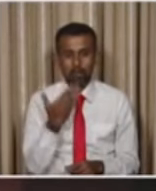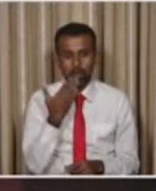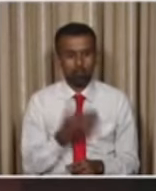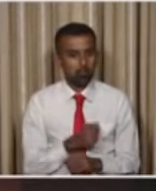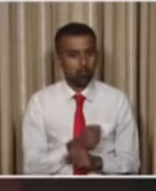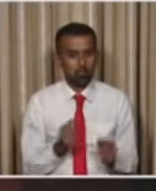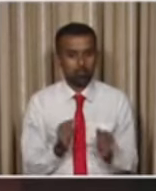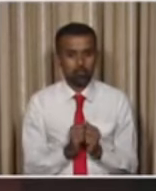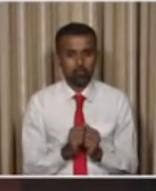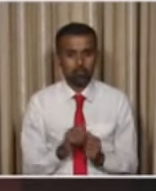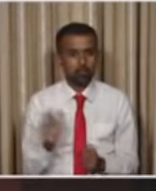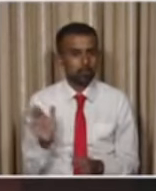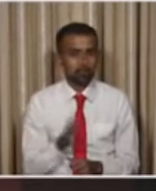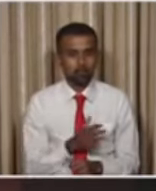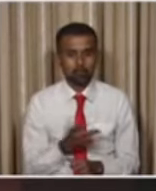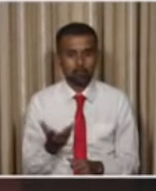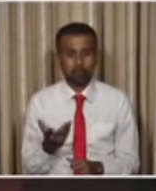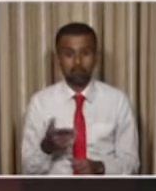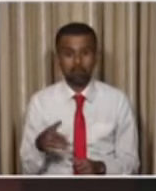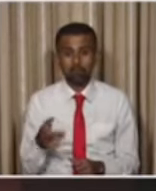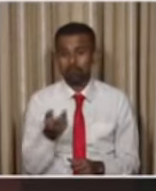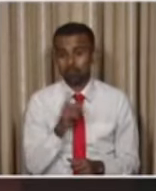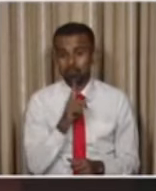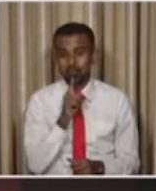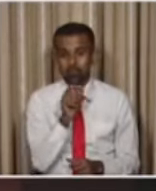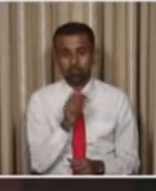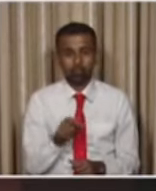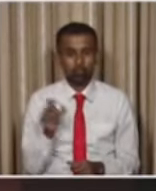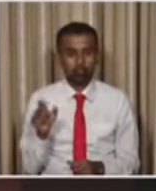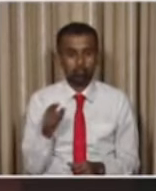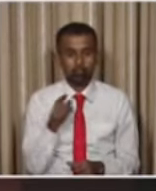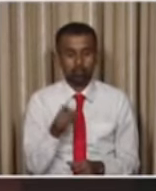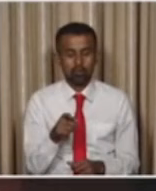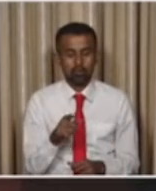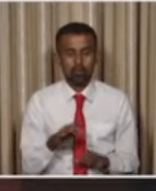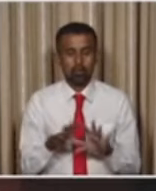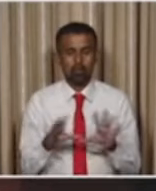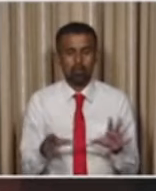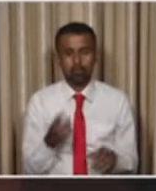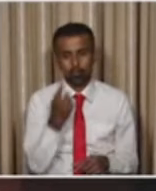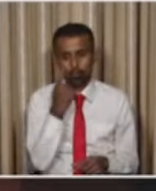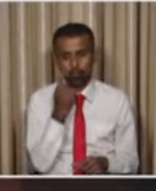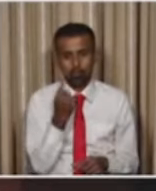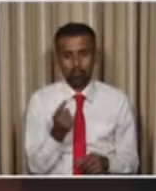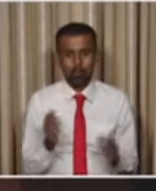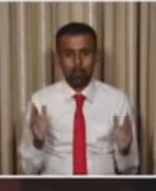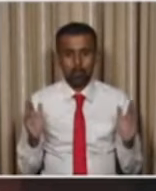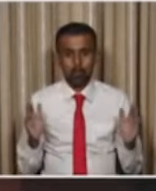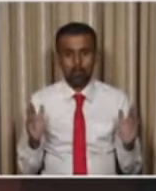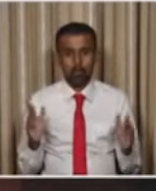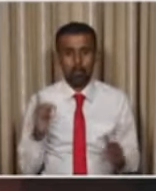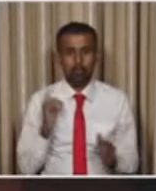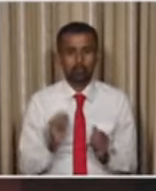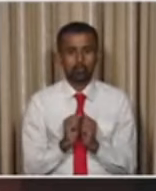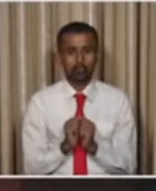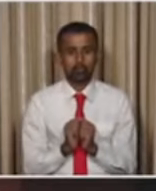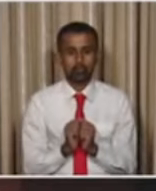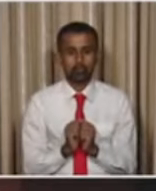නොමැතිව සේවයට වාර්තා නොකර සිටින ඉහත සඳහන් පුද්ගලින් හට මෙම පොදු සමාකාලය තුළදී හමුදා